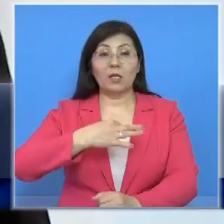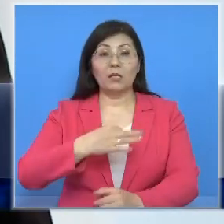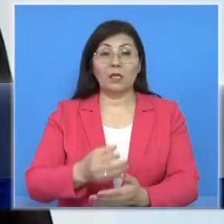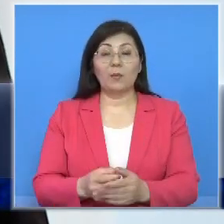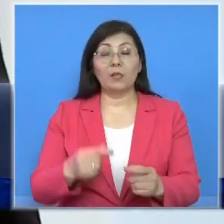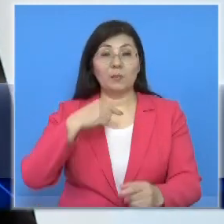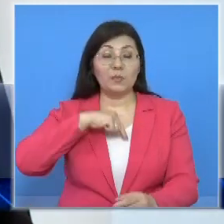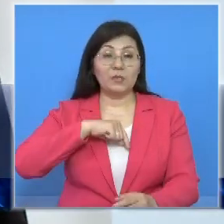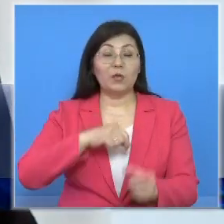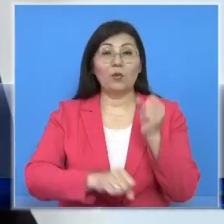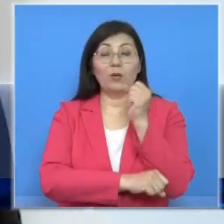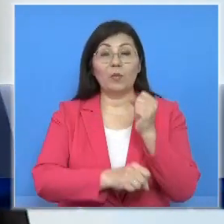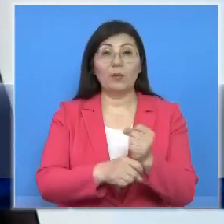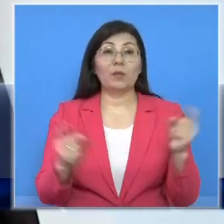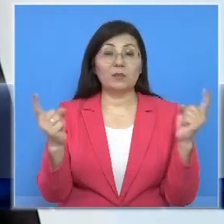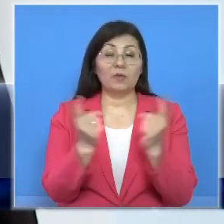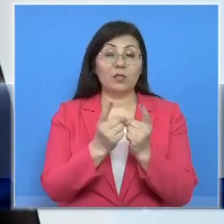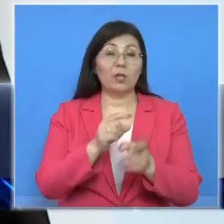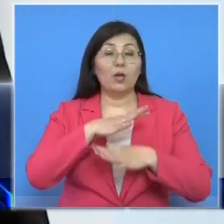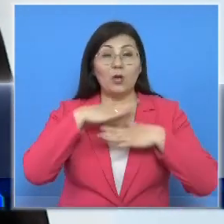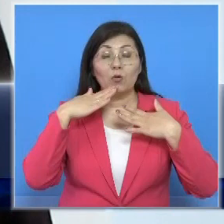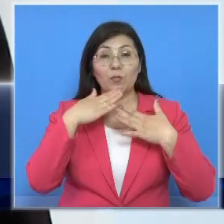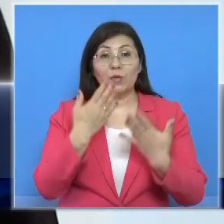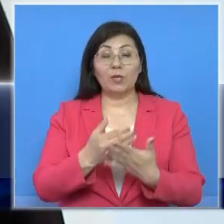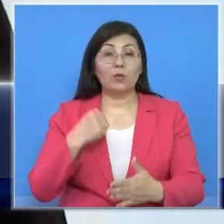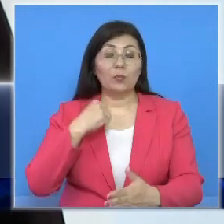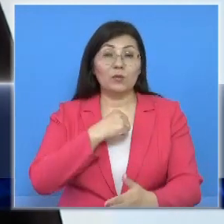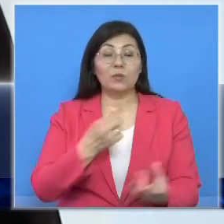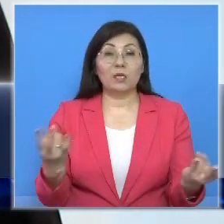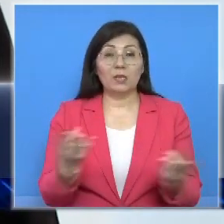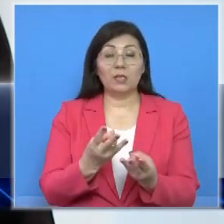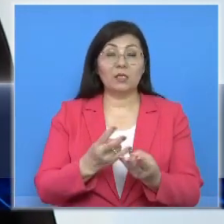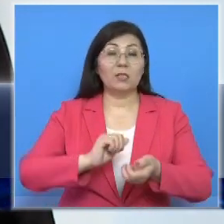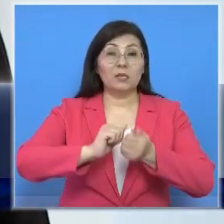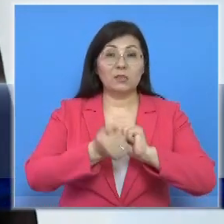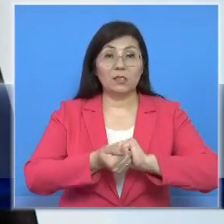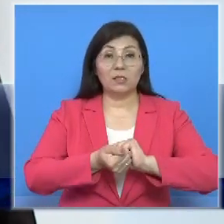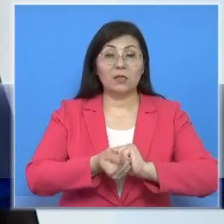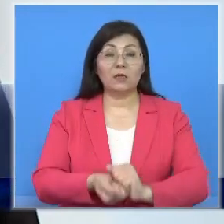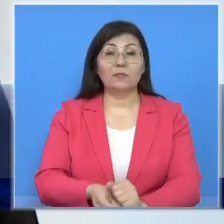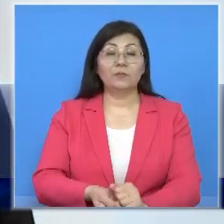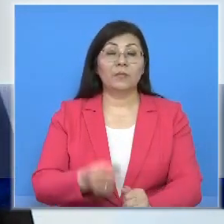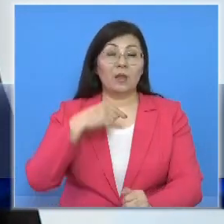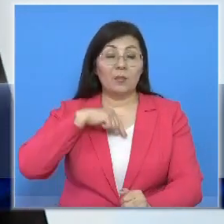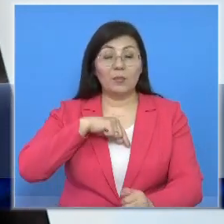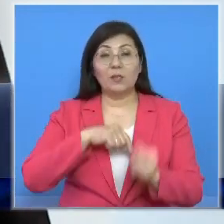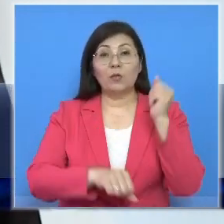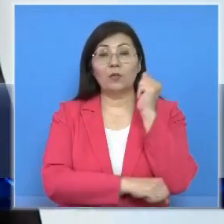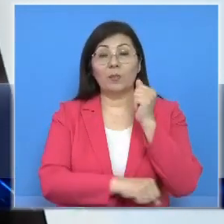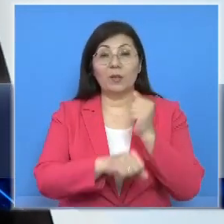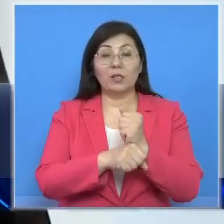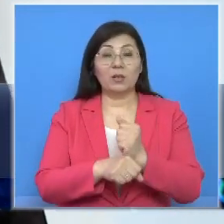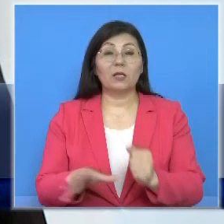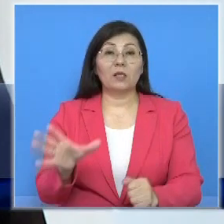жолығып, бірнеше білмеген нәрсеміздің бәрін өзіміздің ойымызға сақтадық. Психологтарға да, осы жақта отырған